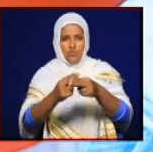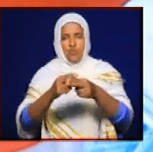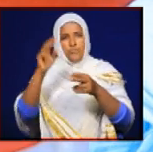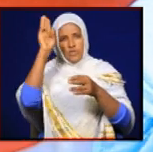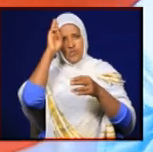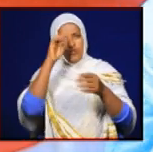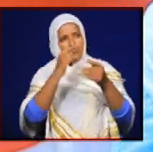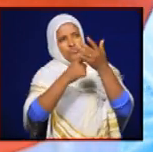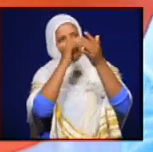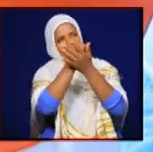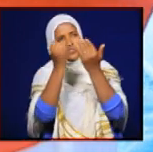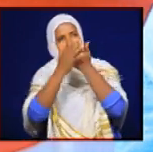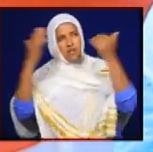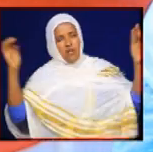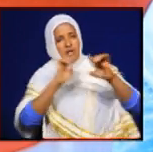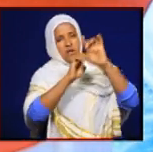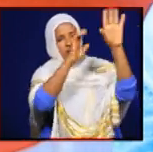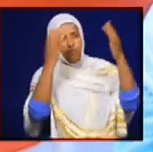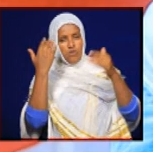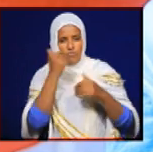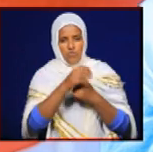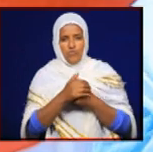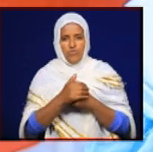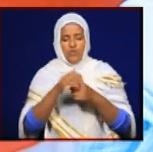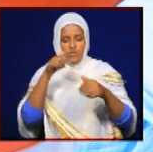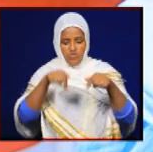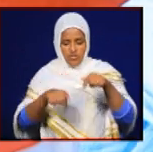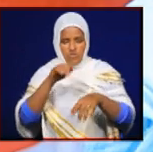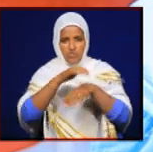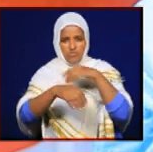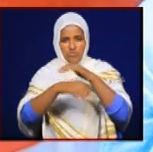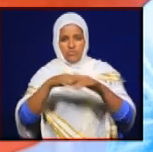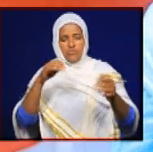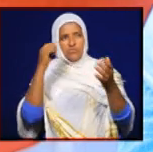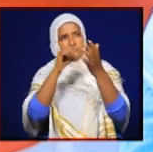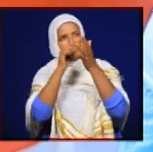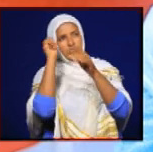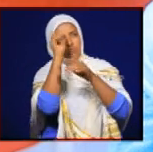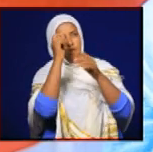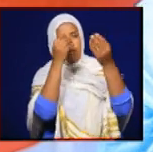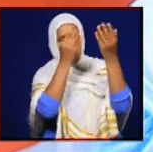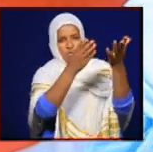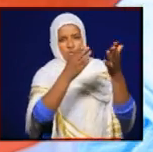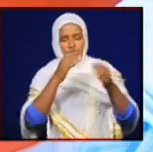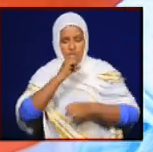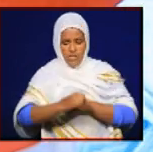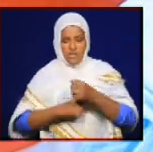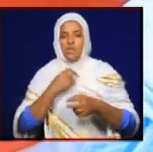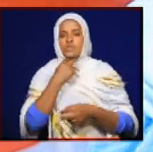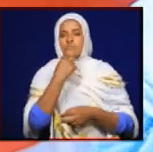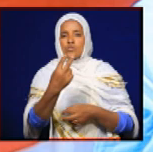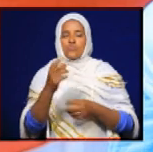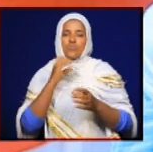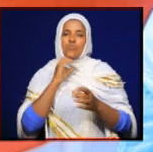በሳዶር እርሱ ሲቸነከር ቀራኒው ነበሩ እጅግሩ ሲበሳ ምስማርን አቀበሉ